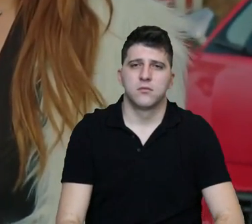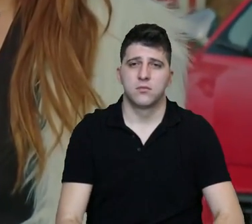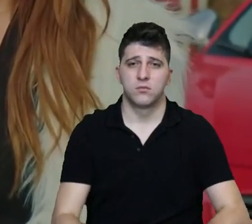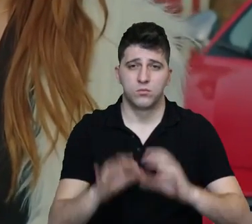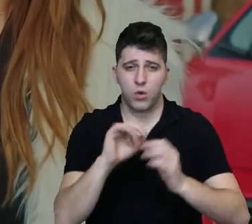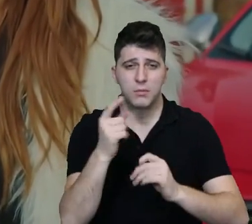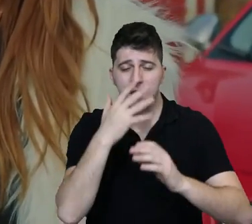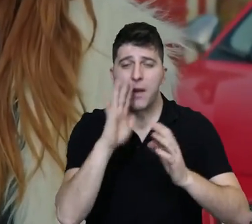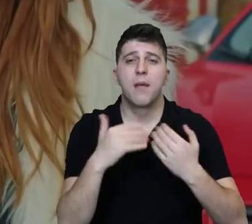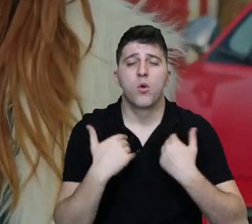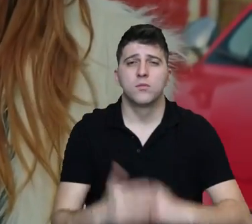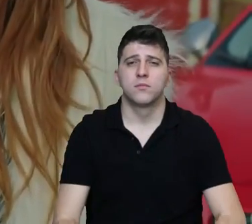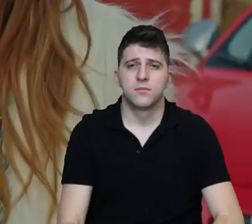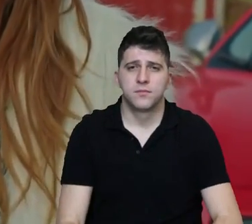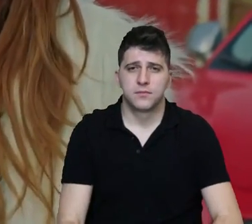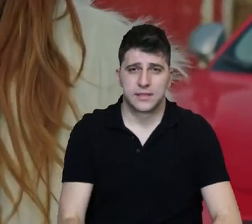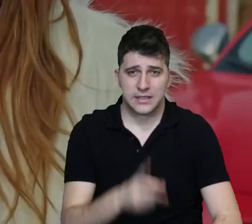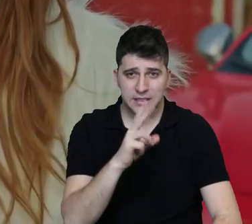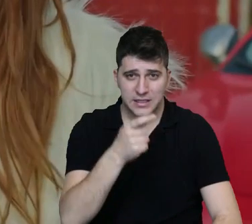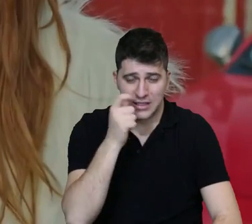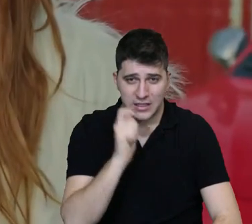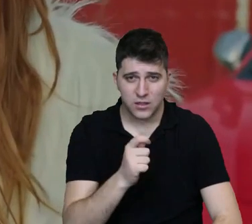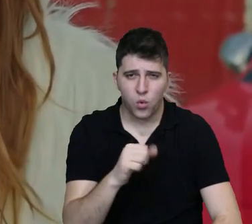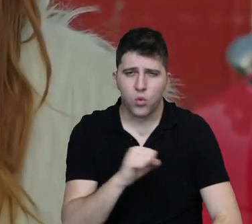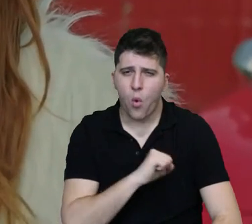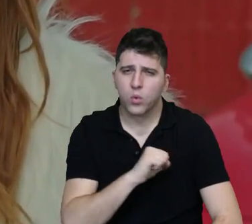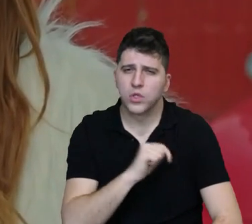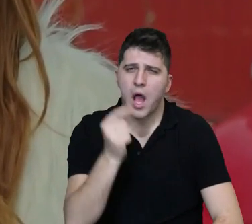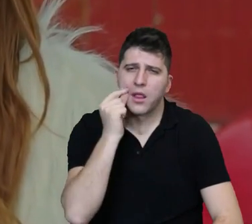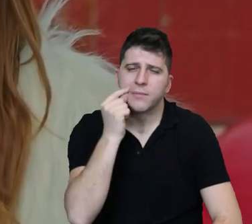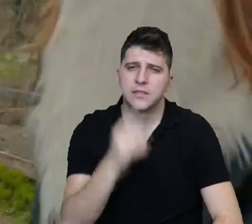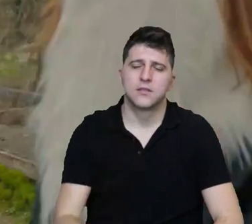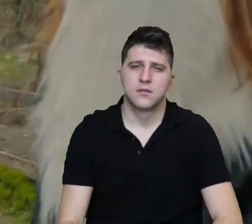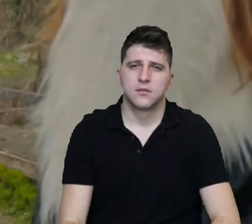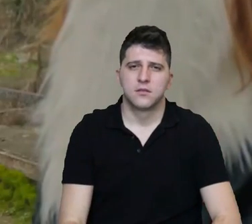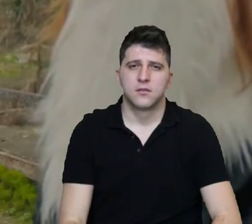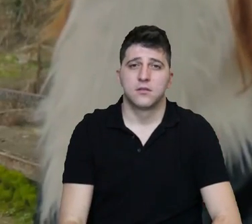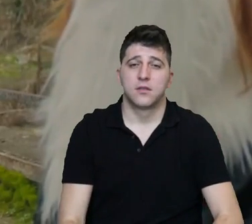Öyle bir şey beklemiyordum. Siz gerçekten korkulacak bir adamsınız.